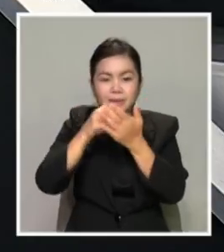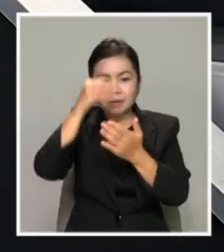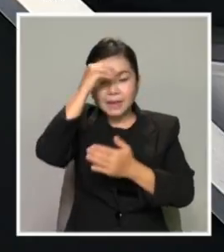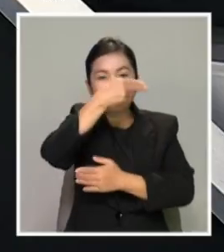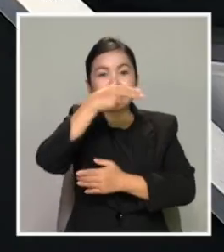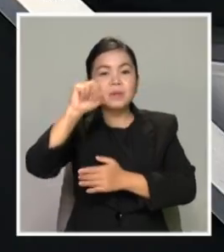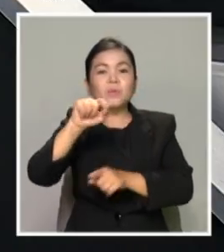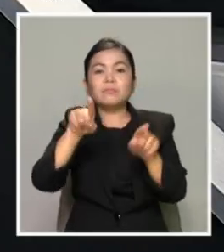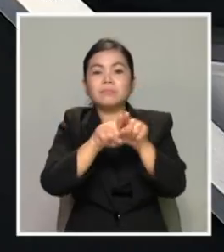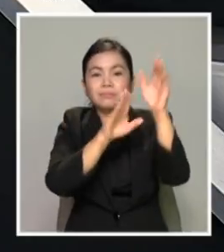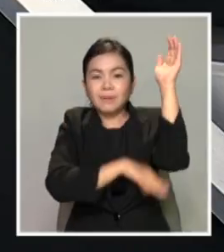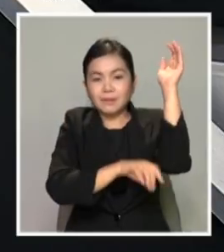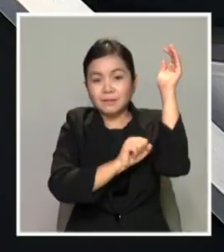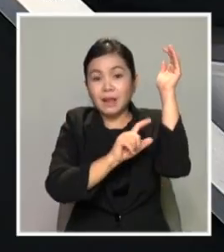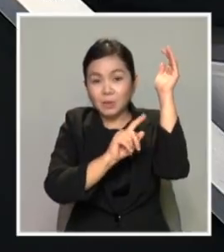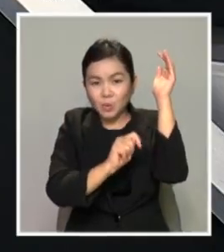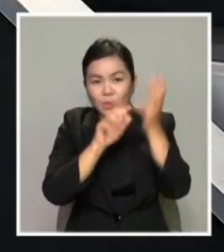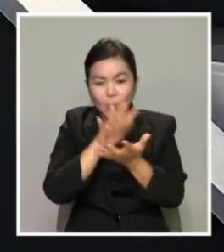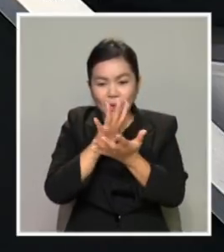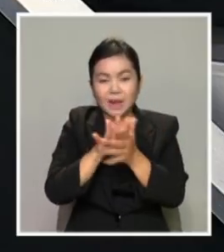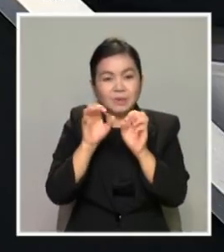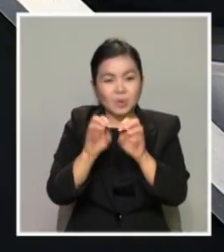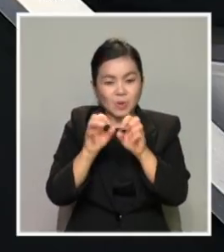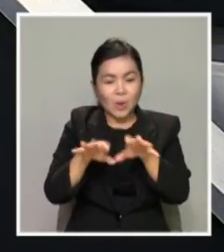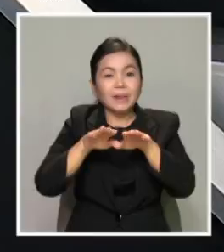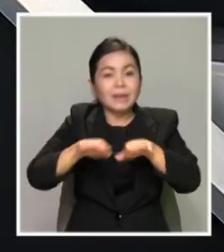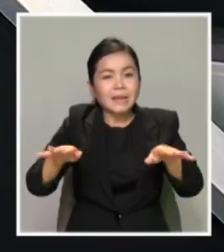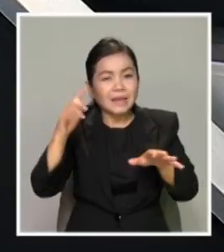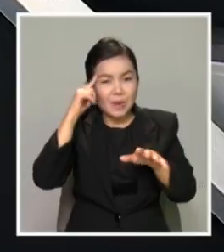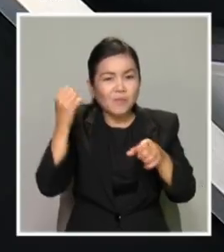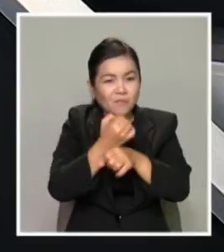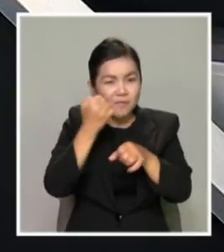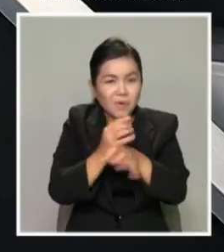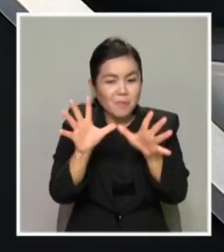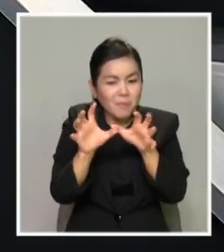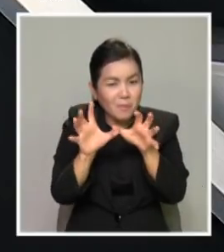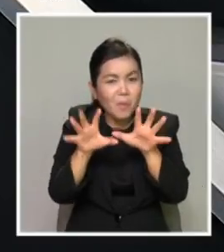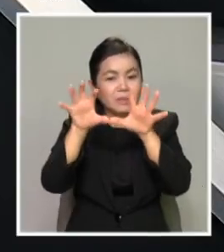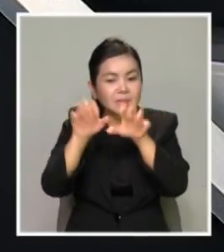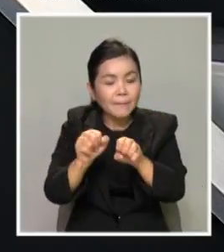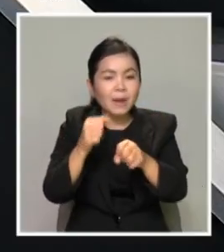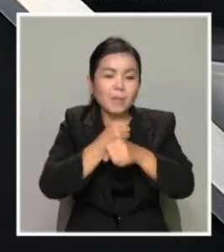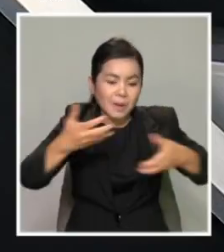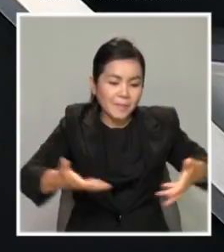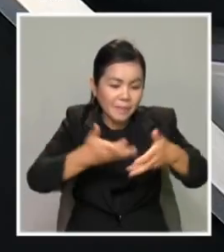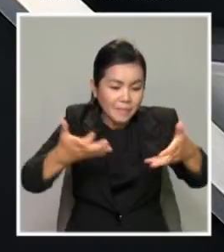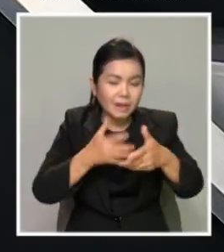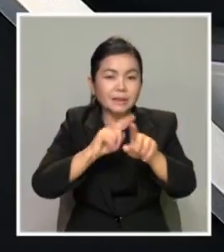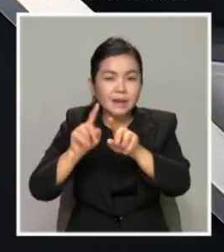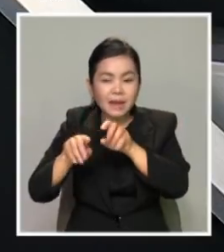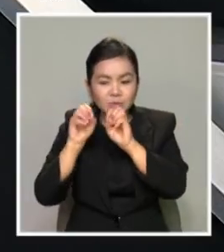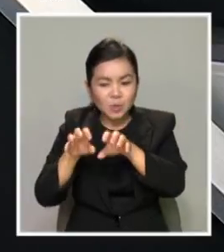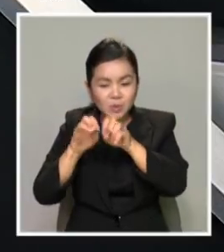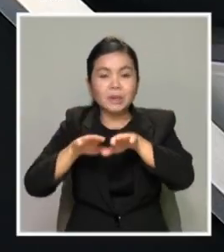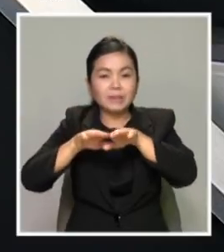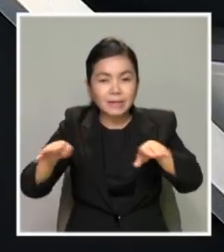ตูลมีโรงเรียนแห่งหนึ่งสอนให้เด็กหัดจับปูแล้วก็นำมาทำแกงคั่วแต่ว่าที่พิเศษเพราะว่าปูและแกงคั่วปู